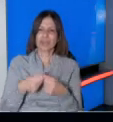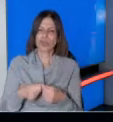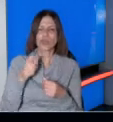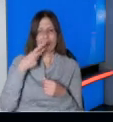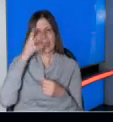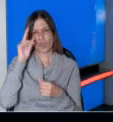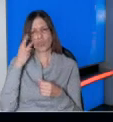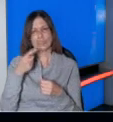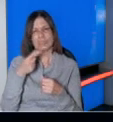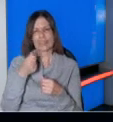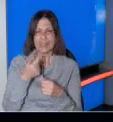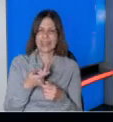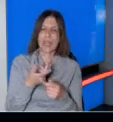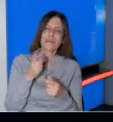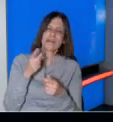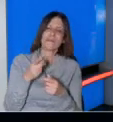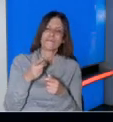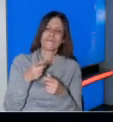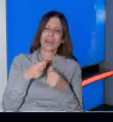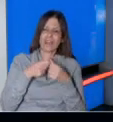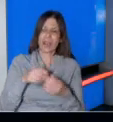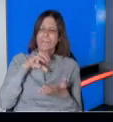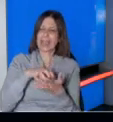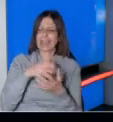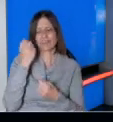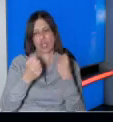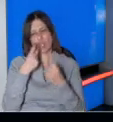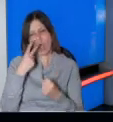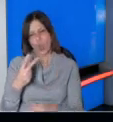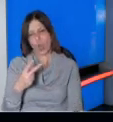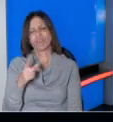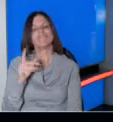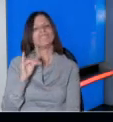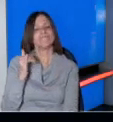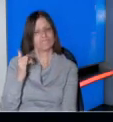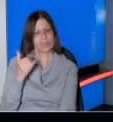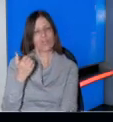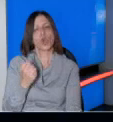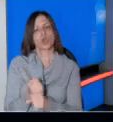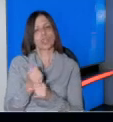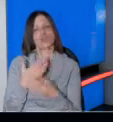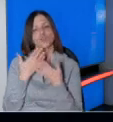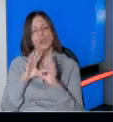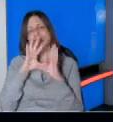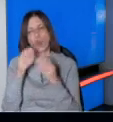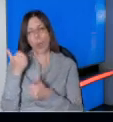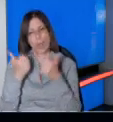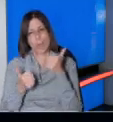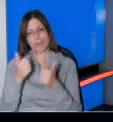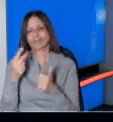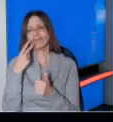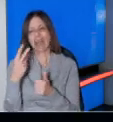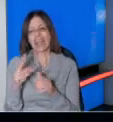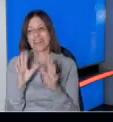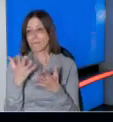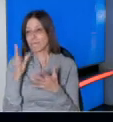חברי מרכז, וזה מתפקדים חופשיים וקשה מאוד להראות את זה, אבל כן, כמו שאמרתי, זה כן עושה שירות לכל המועמדים, בזה שמראה